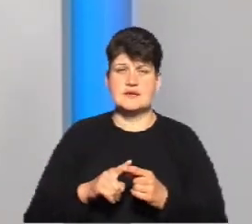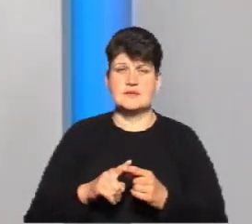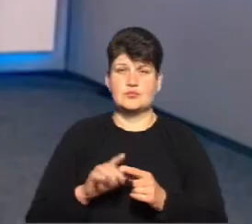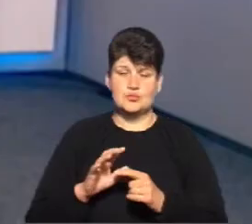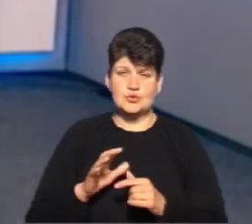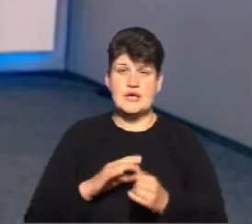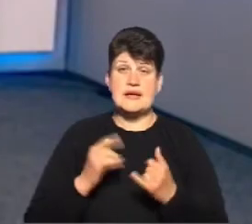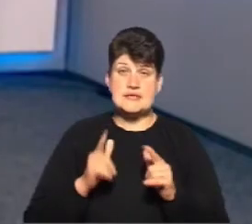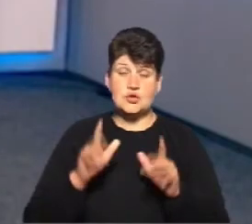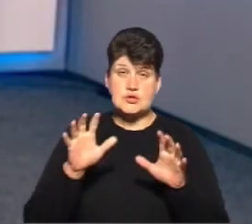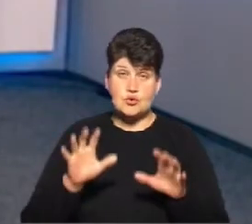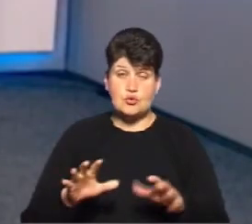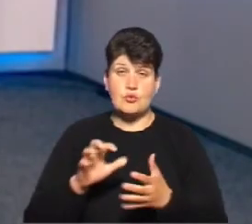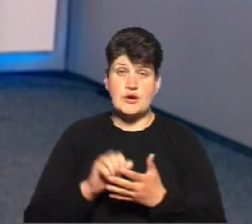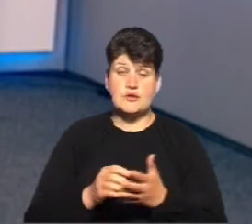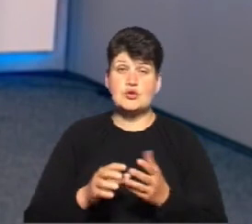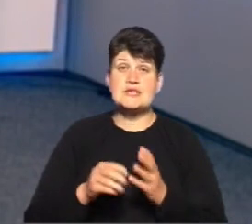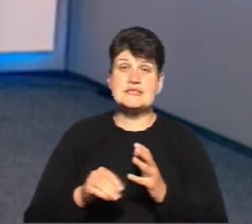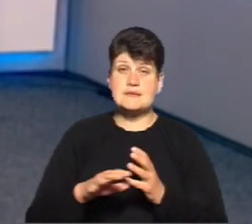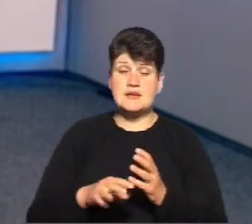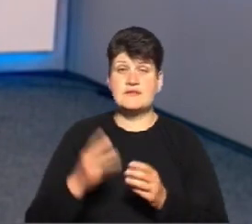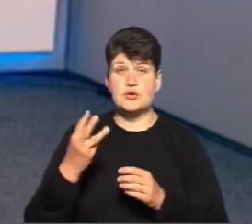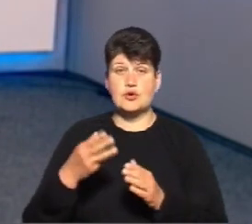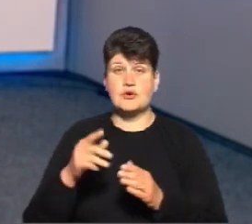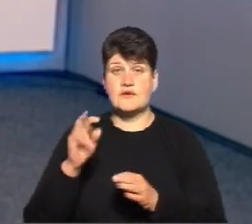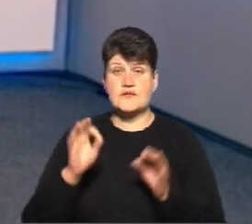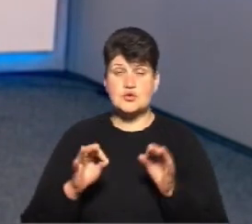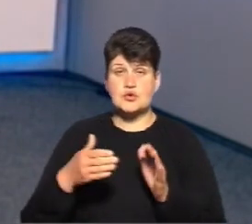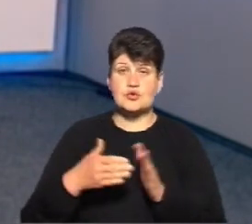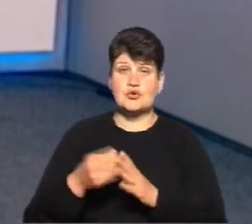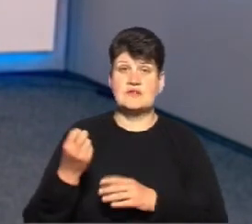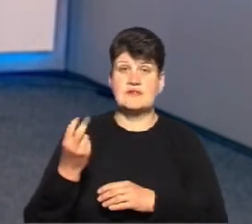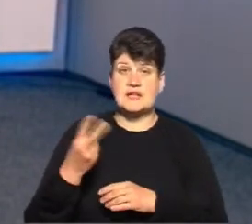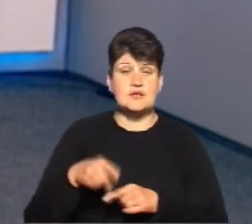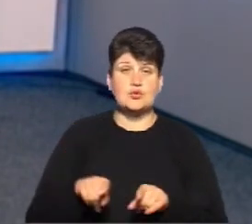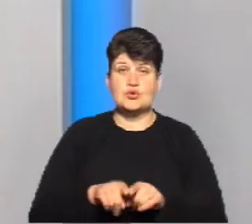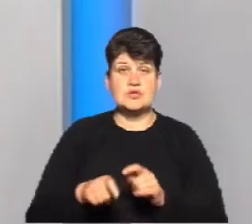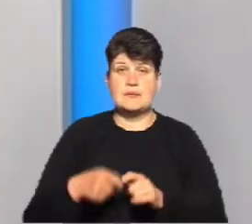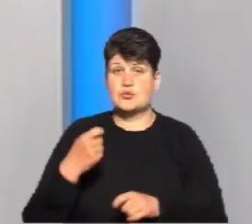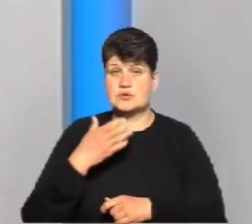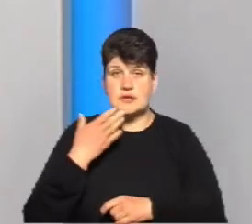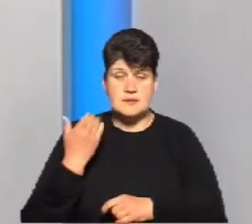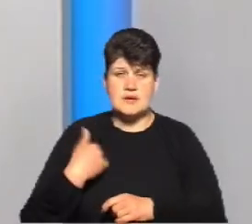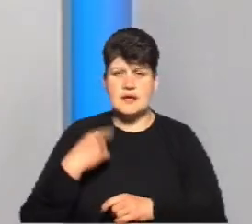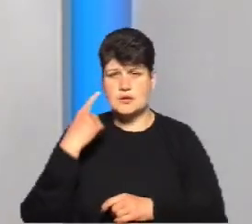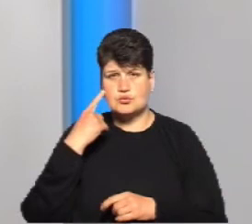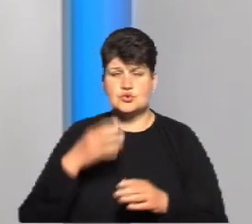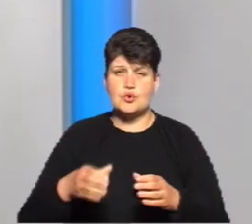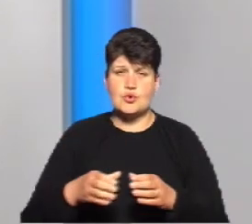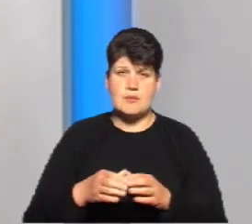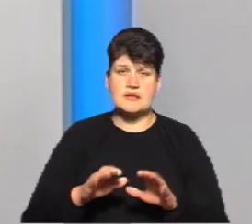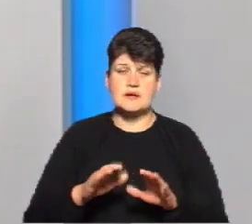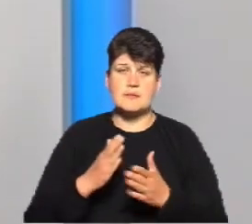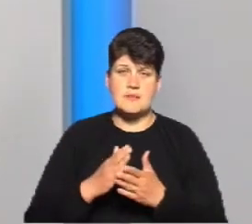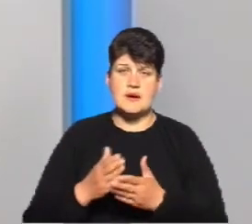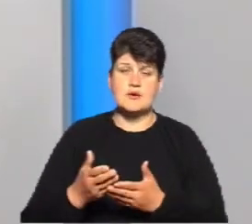про оренду землі, орендна плата має складати від 3% до 12%. Тобто тут також немає такого порушення. Я думаю, що громади в такому випадку мають кликати сюди тих